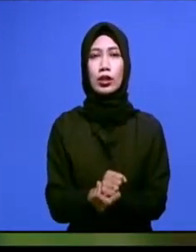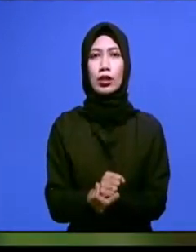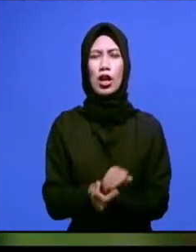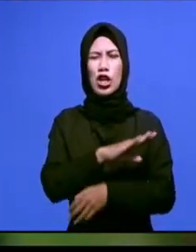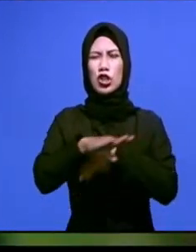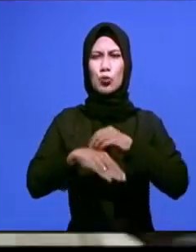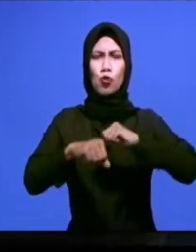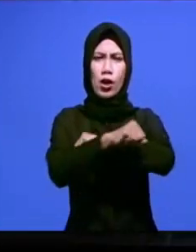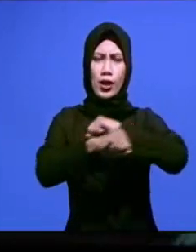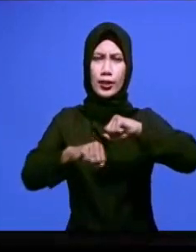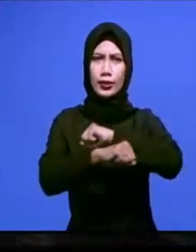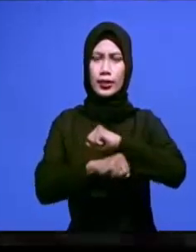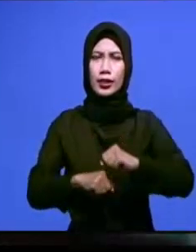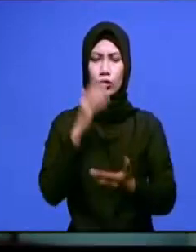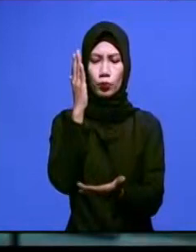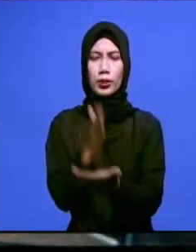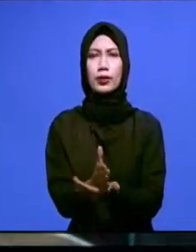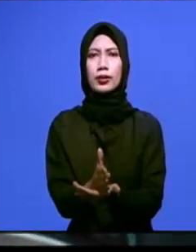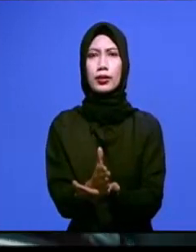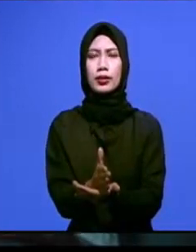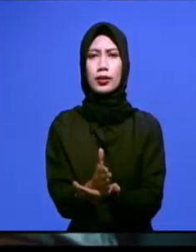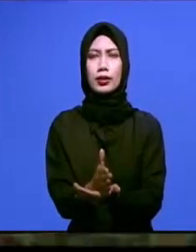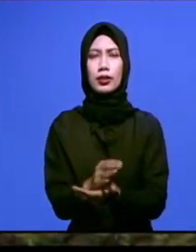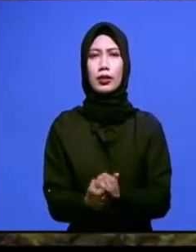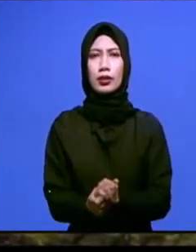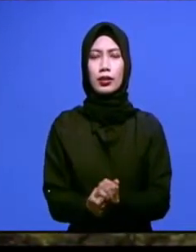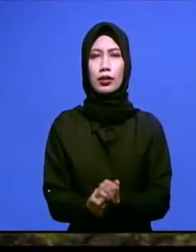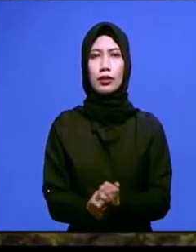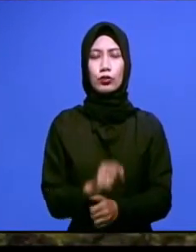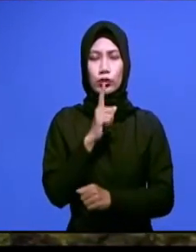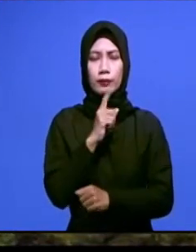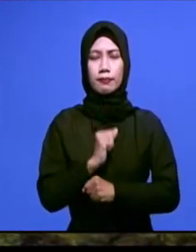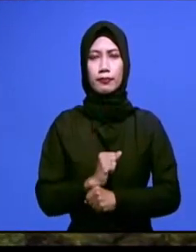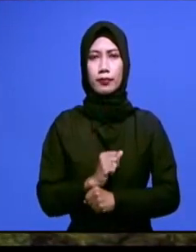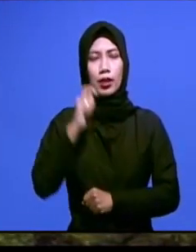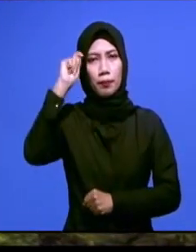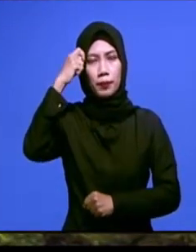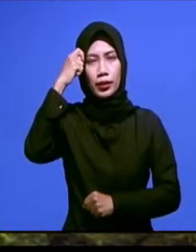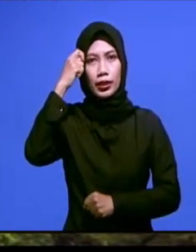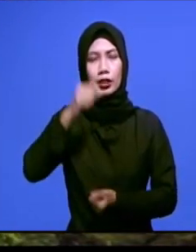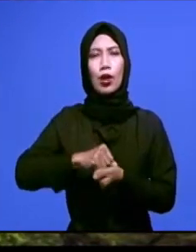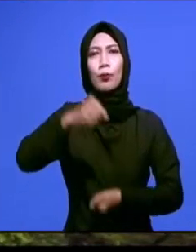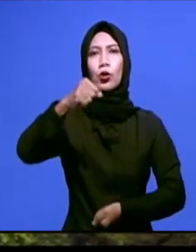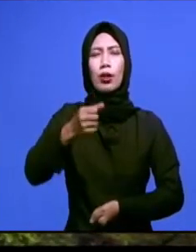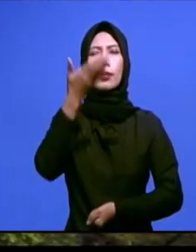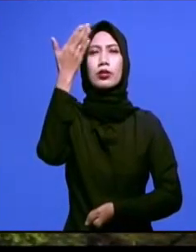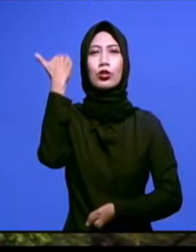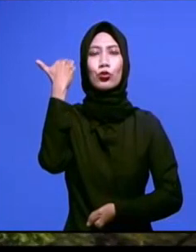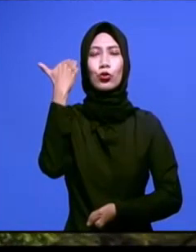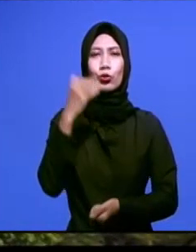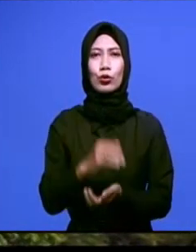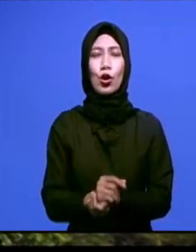sejenak, berdiam diri dengan sikap sempurna, menjadi penghormatan detik-detik proklamasi dalam peringatan HUT